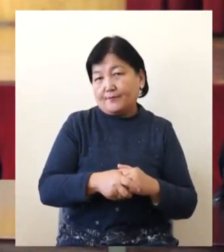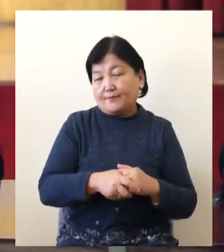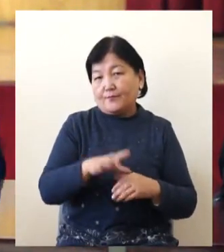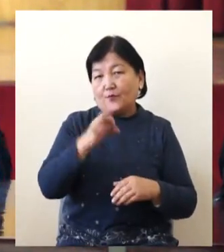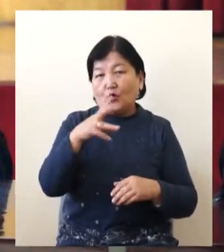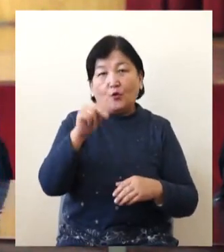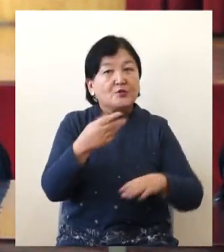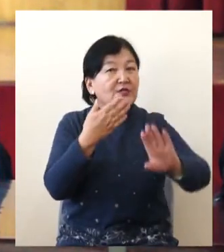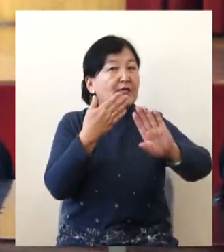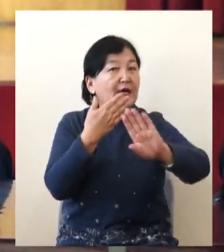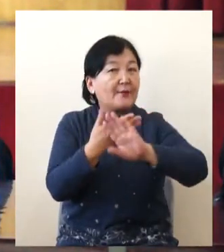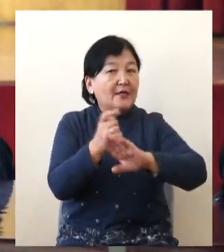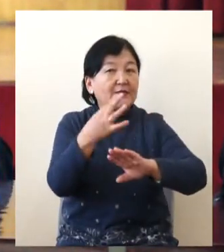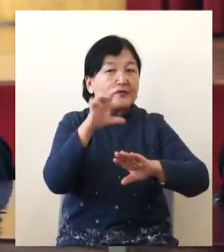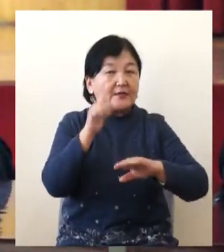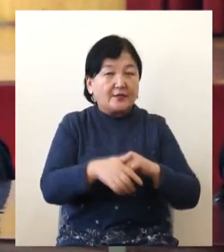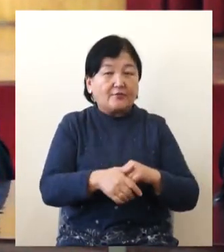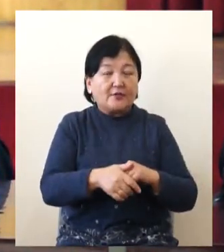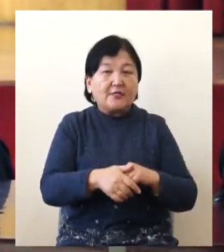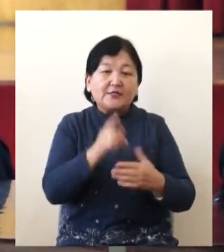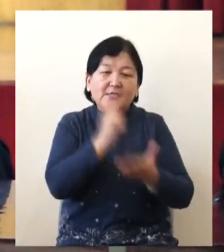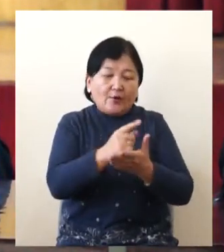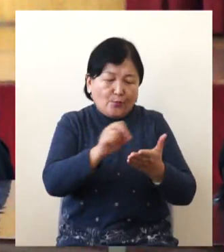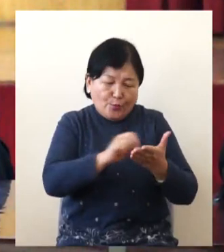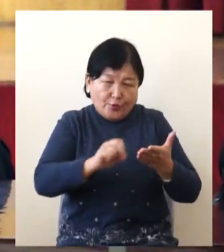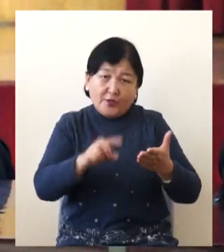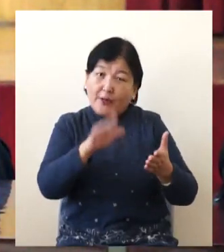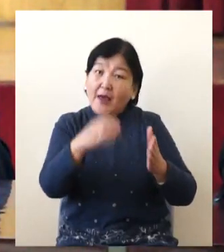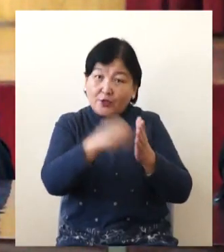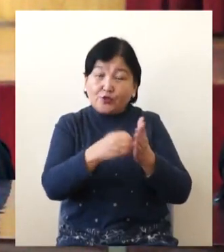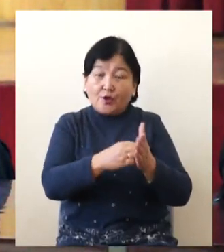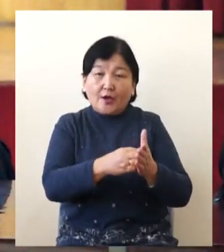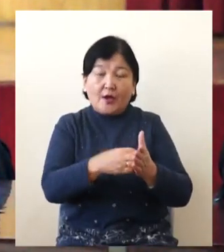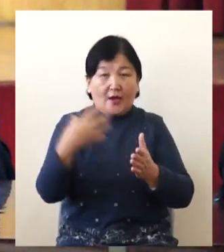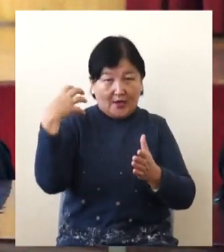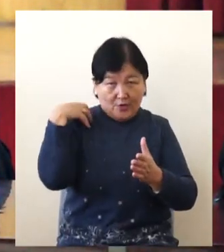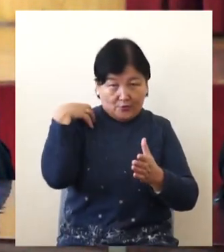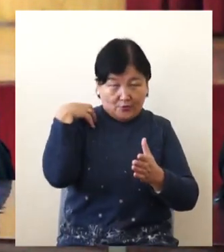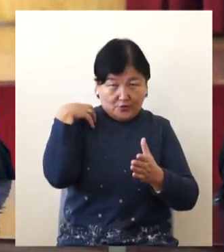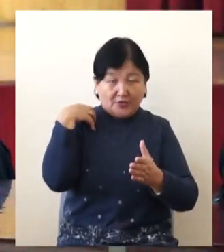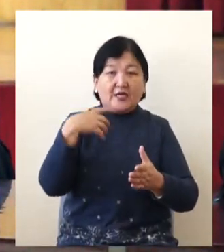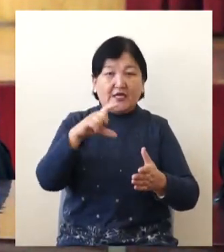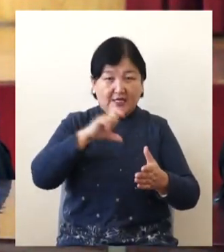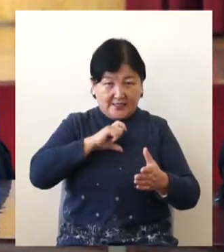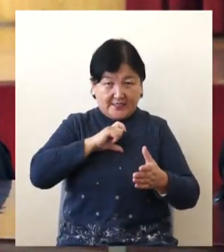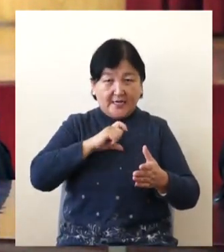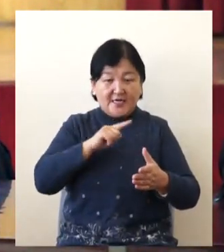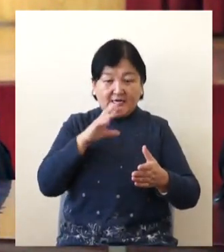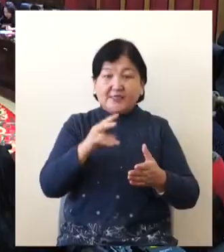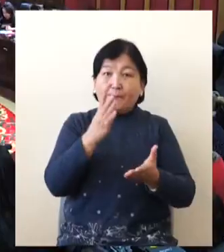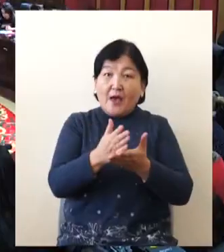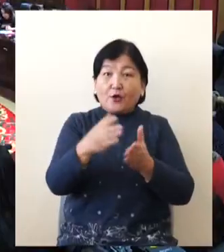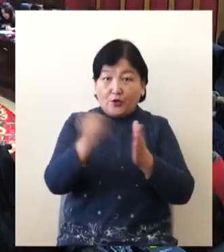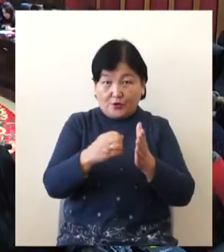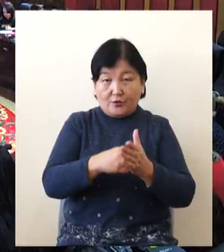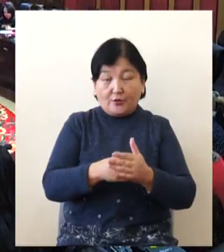Өмчийг хамгаална гэдэг бол тэр наад захын бүртгэлтэй байх шээ. Хариуцах эзэнтэй байх шээ. Гэтэл Монголын төр засаг